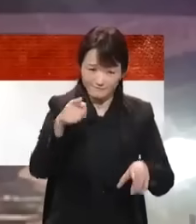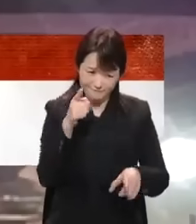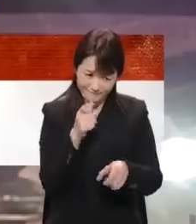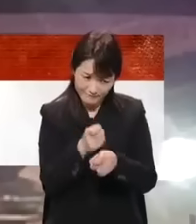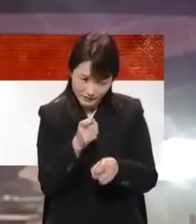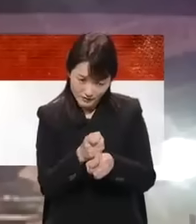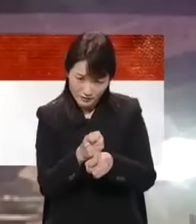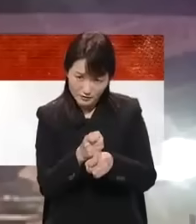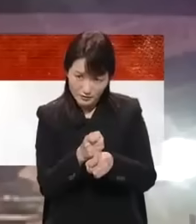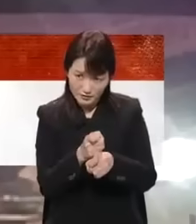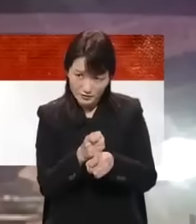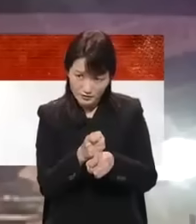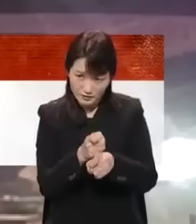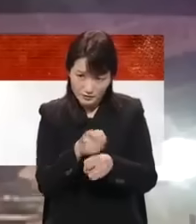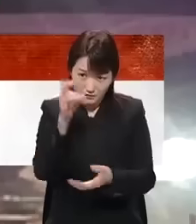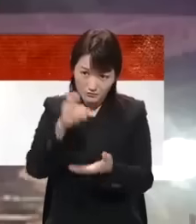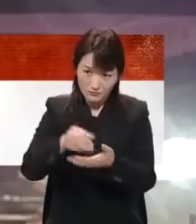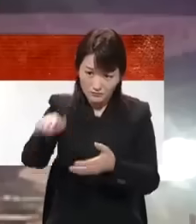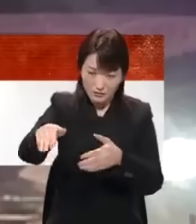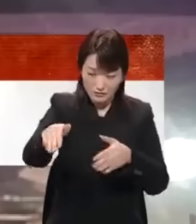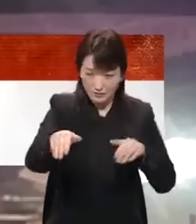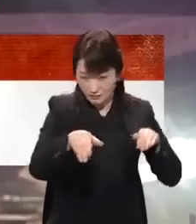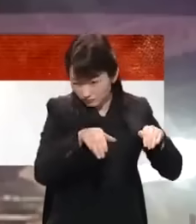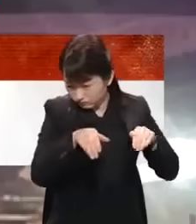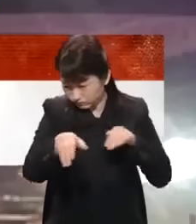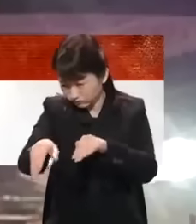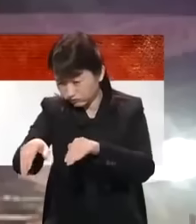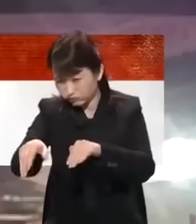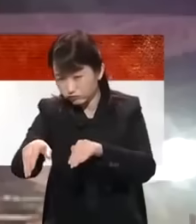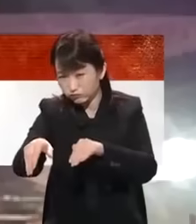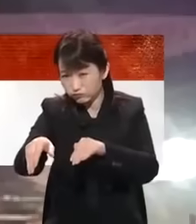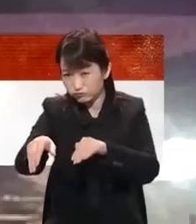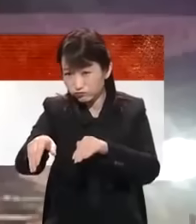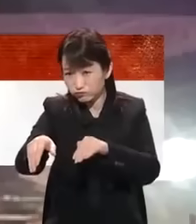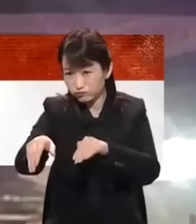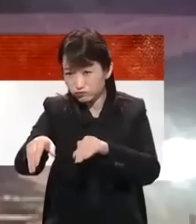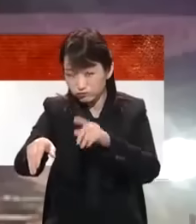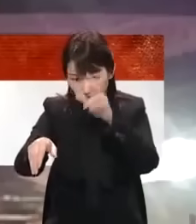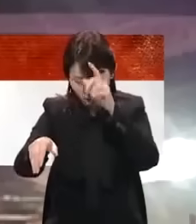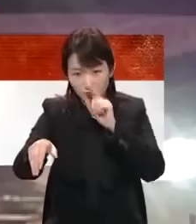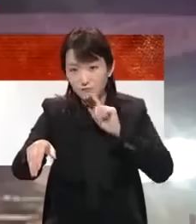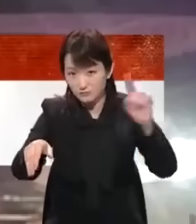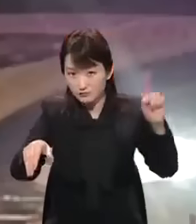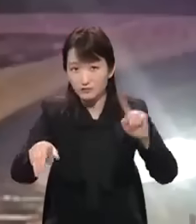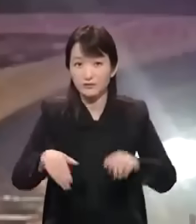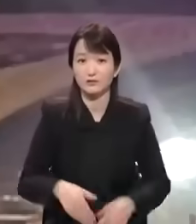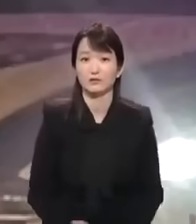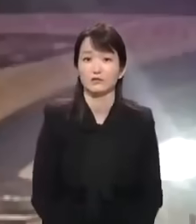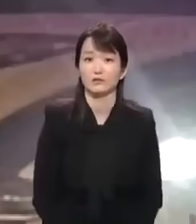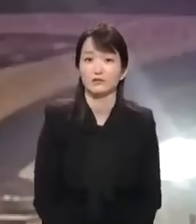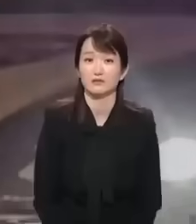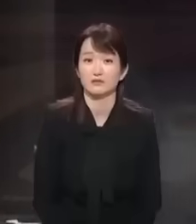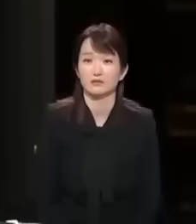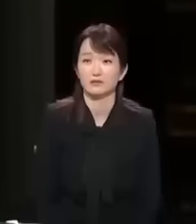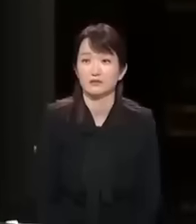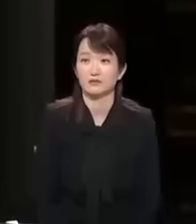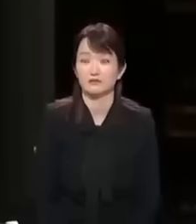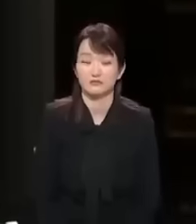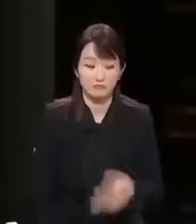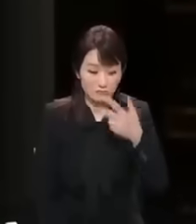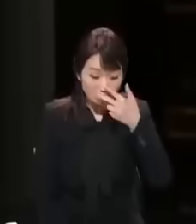당해서 천안까지 쫓 쫓아 왔다라고 하시더라고요 그 두분도 경찰에 신고를 하면서